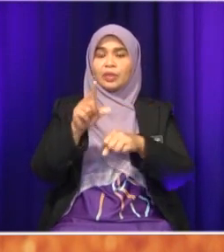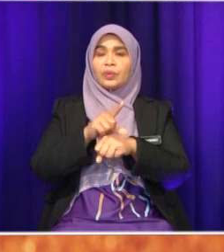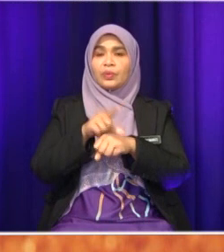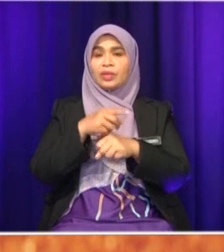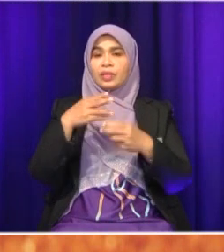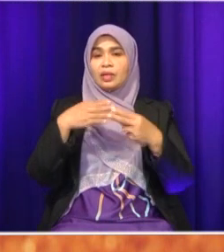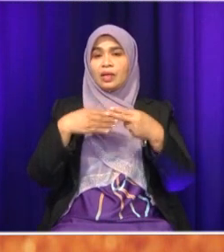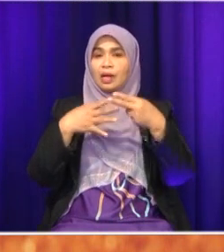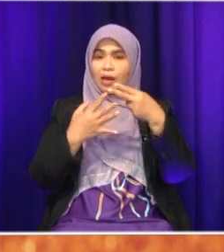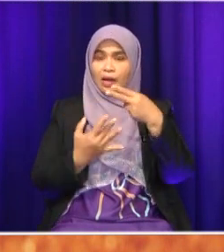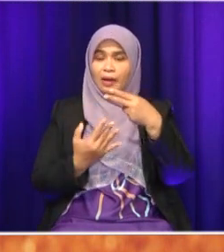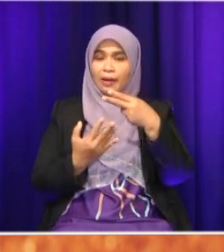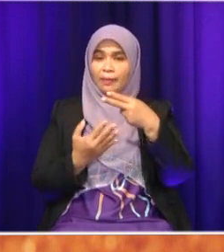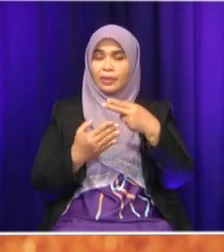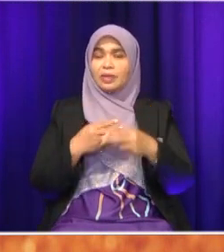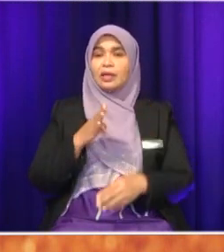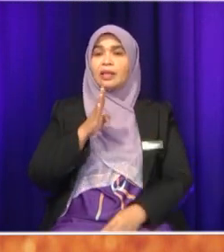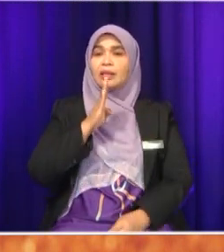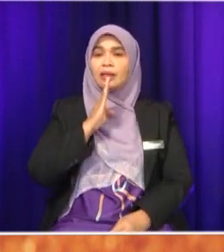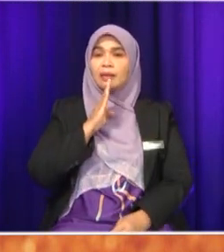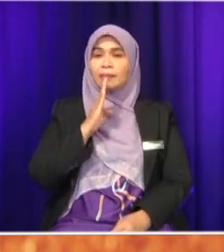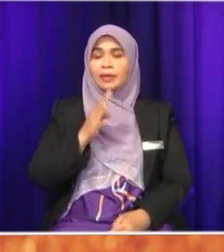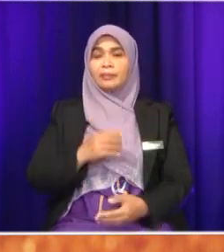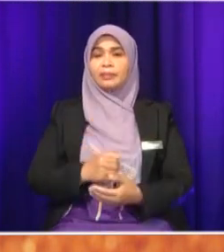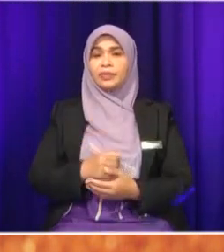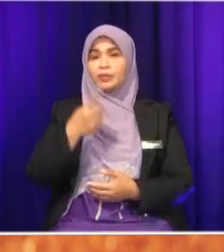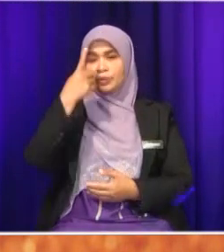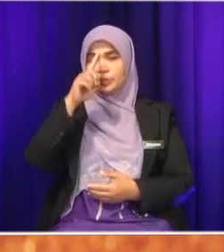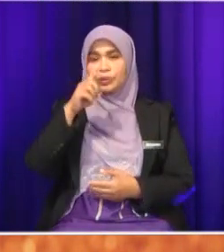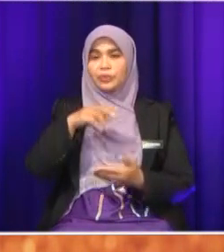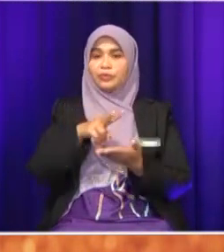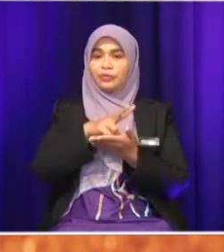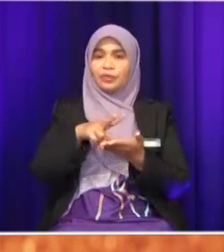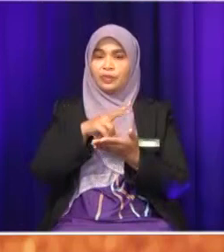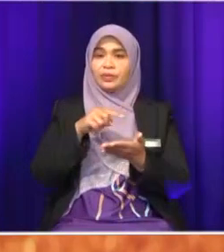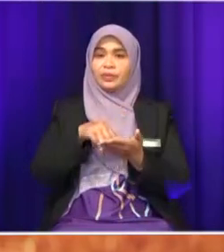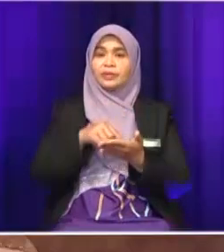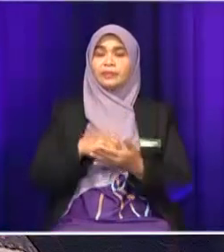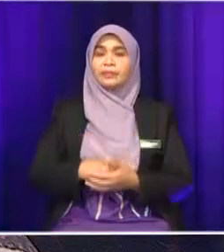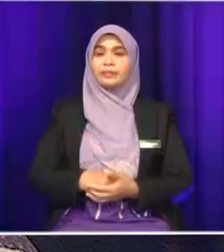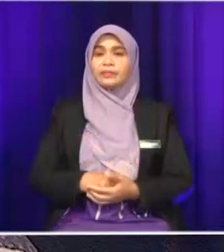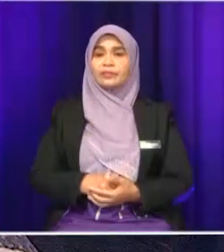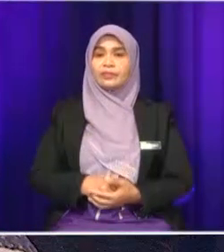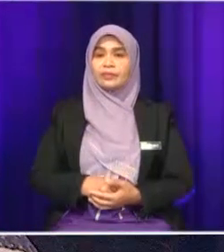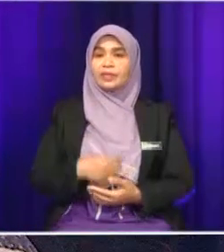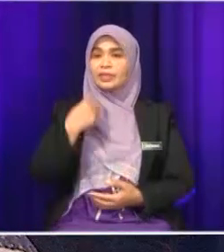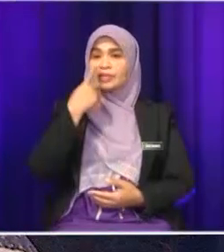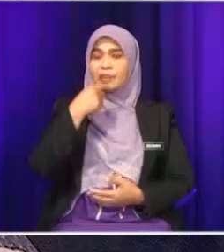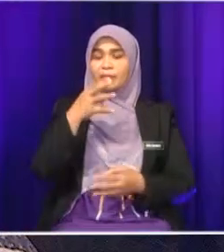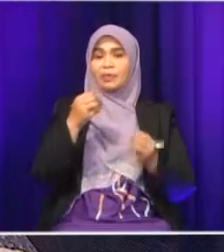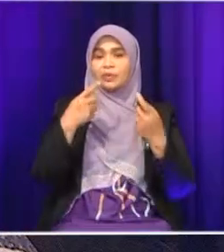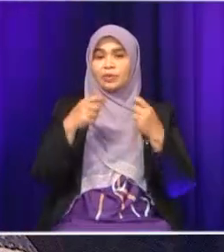lembab nya tekan dua kaidah memasak untuk bijiring ini Siapa yang nak coba boleh angkat